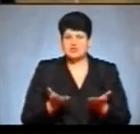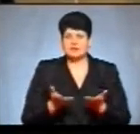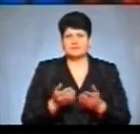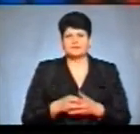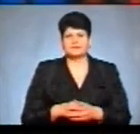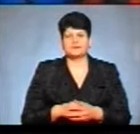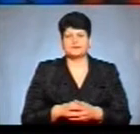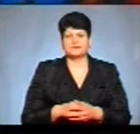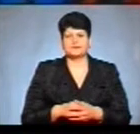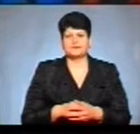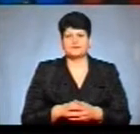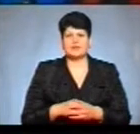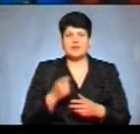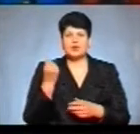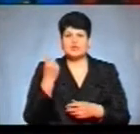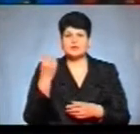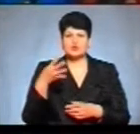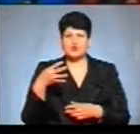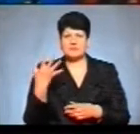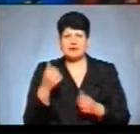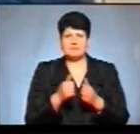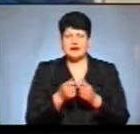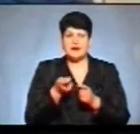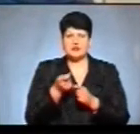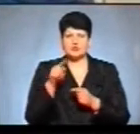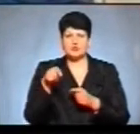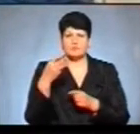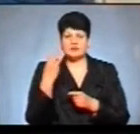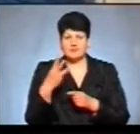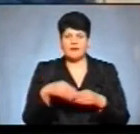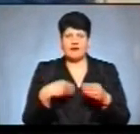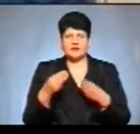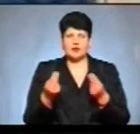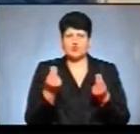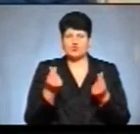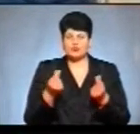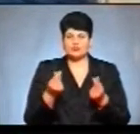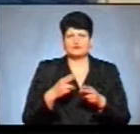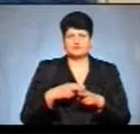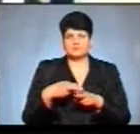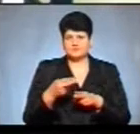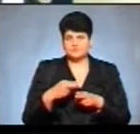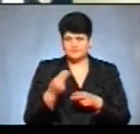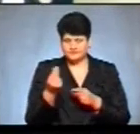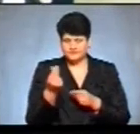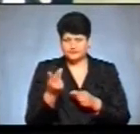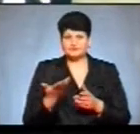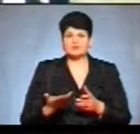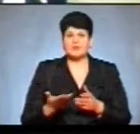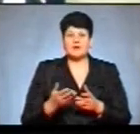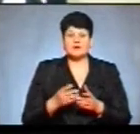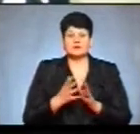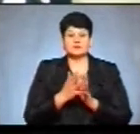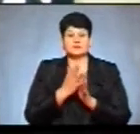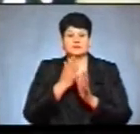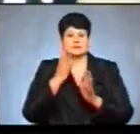слідуючий місяць. На 11:45 біля каси номер 3, яка видає грошову компенсацію на оплату житлово-комунальних послуг,